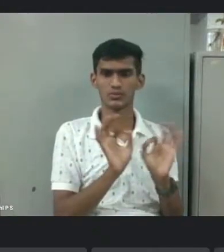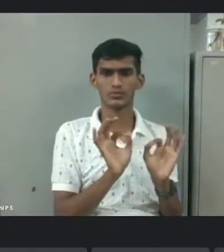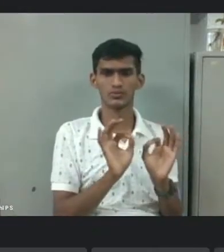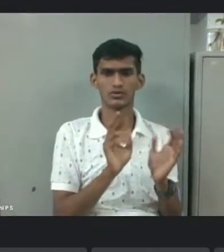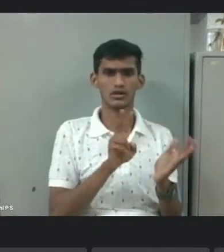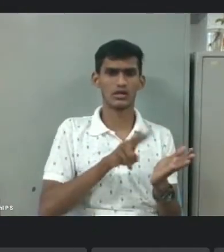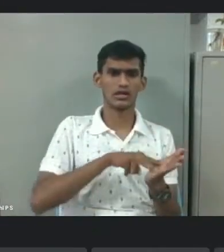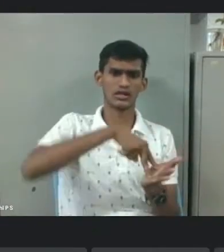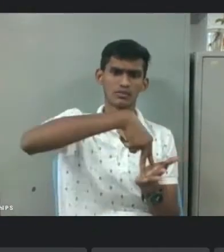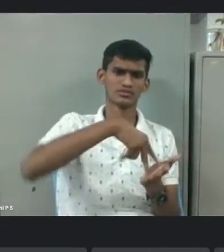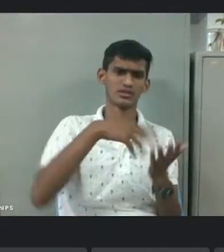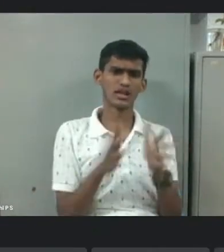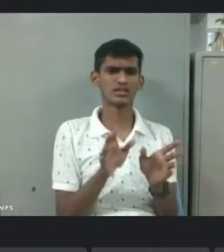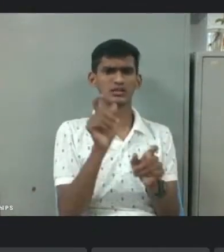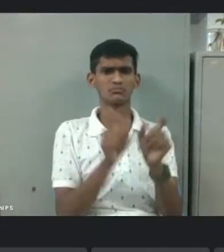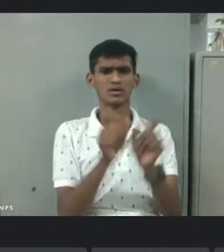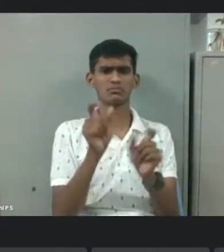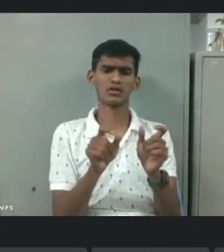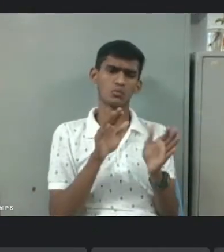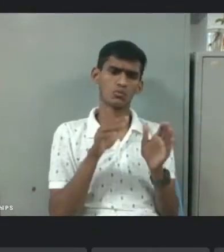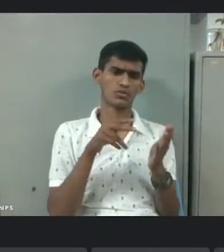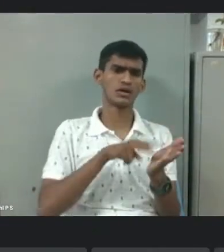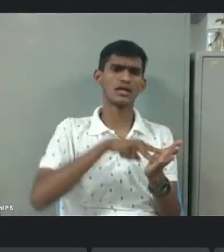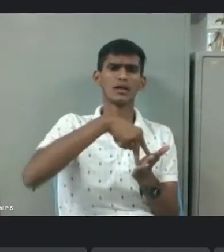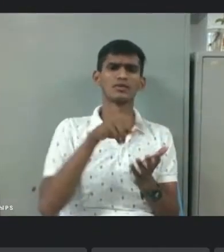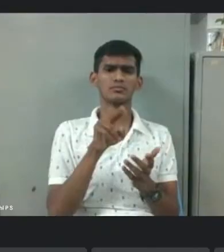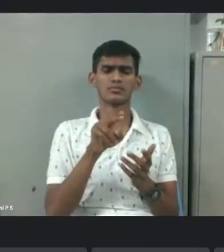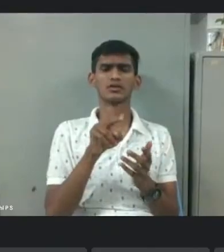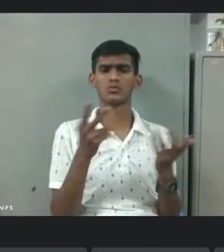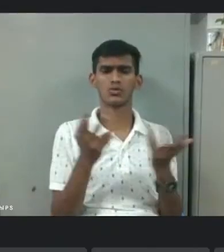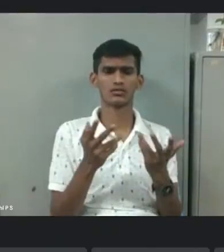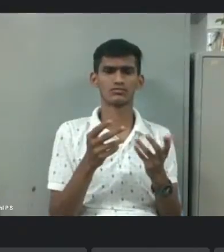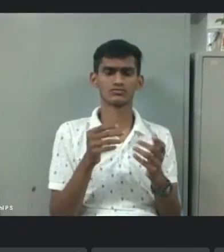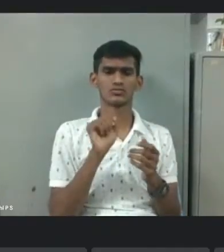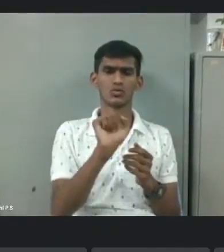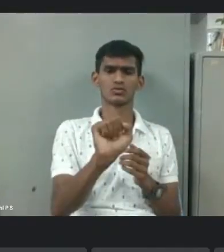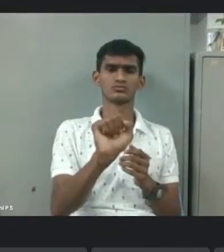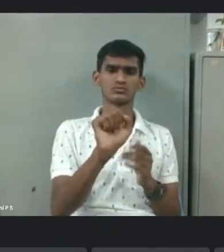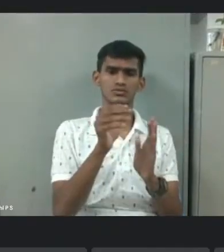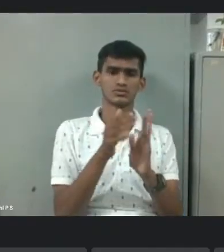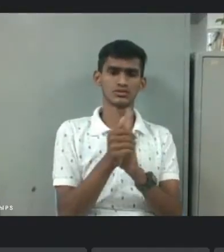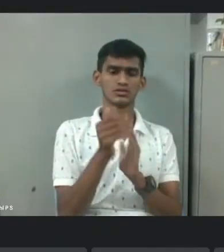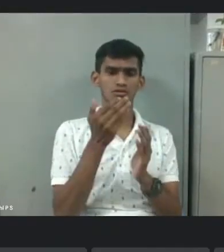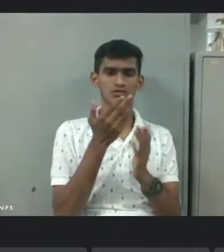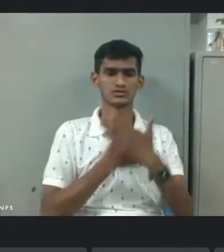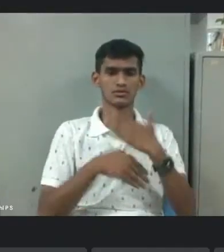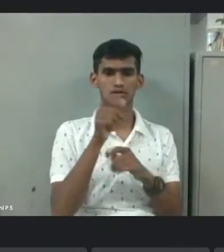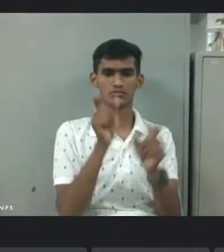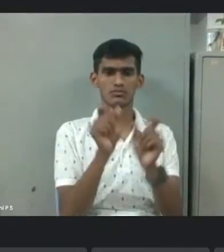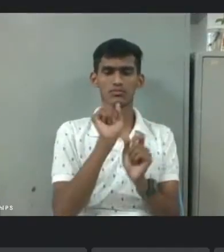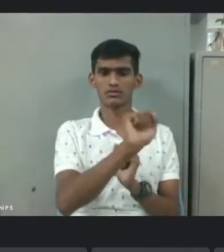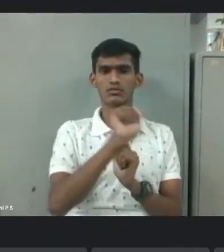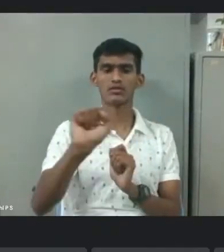റീഹാബിലിറ്റേഷൻ എല്ലാവർക്കും പോസിബിൾ ആണ്. പുനരധിവാസം എന്ന് പറയുമ്പോൾ നമ്മൾ ഉദ്ദേശിക്കുന്നത് വ്യക്തിയുടെ കഴിവുകൾ എന്താണോ അതിന്